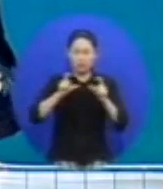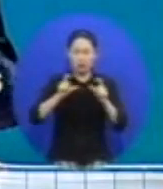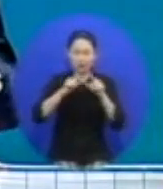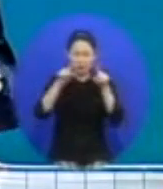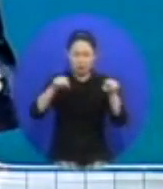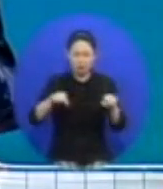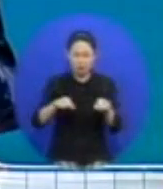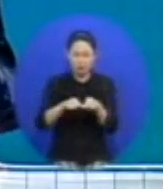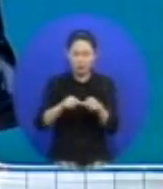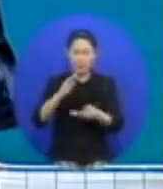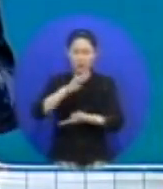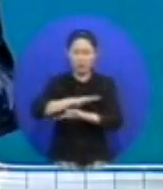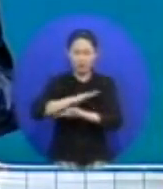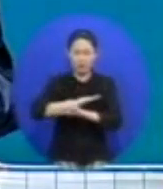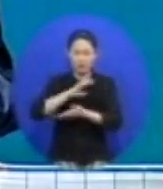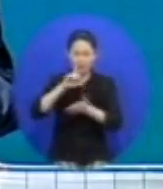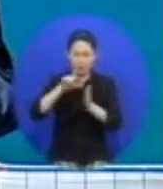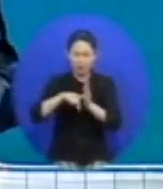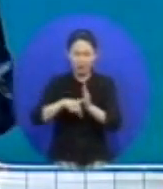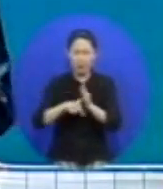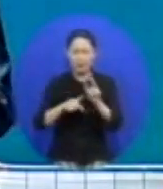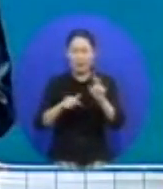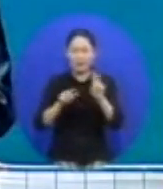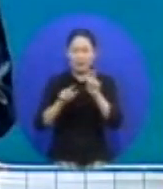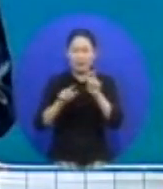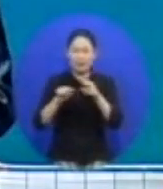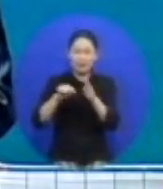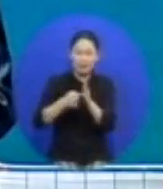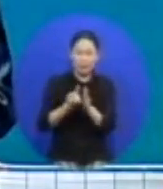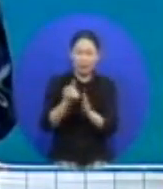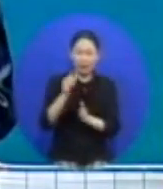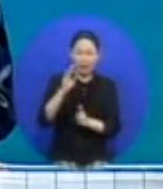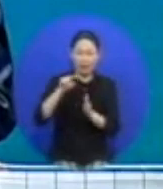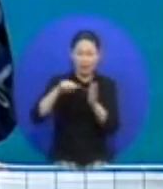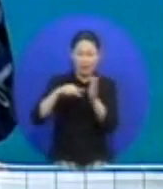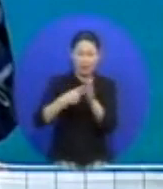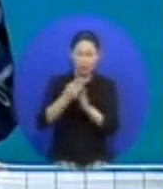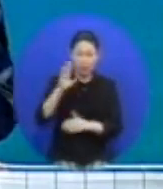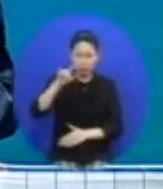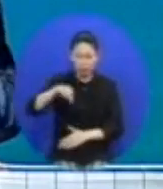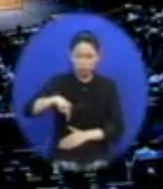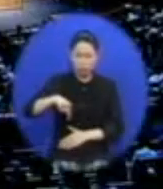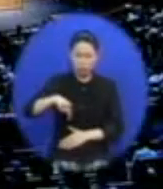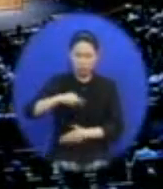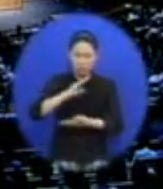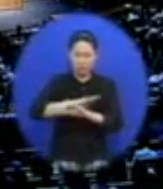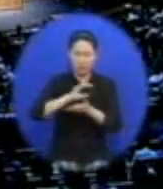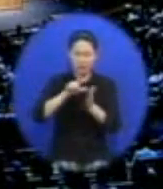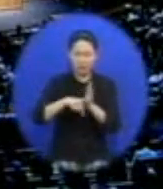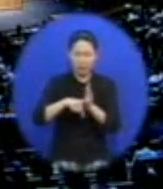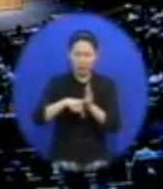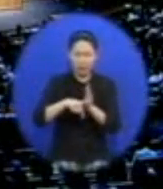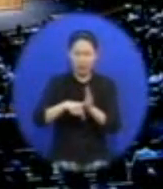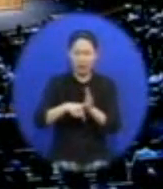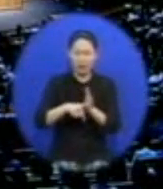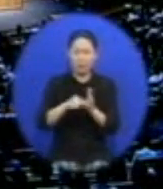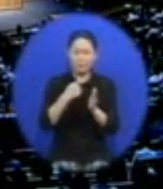때 이 백부 를 인수했던 그중에 하나 였다는 것이 들어 났어요